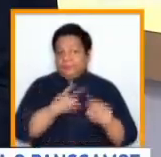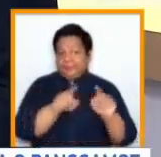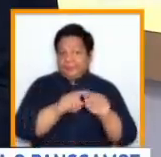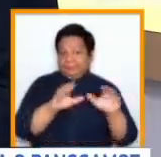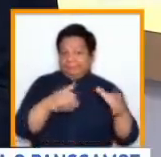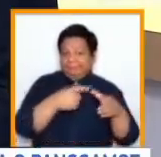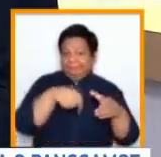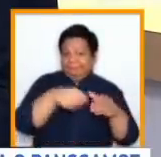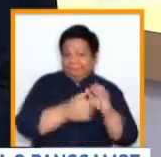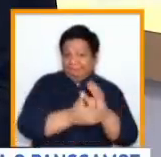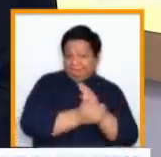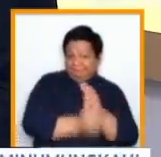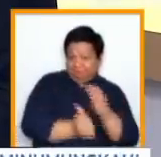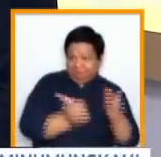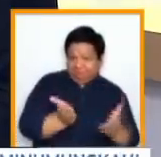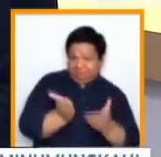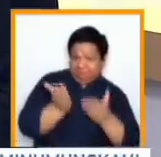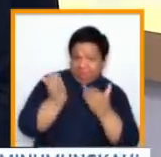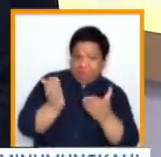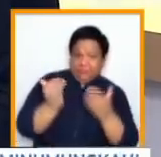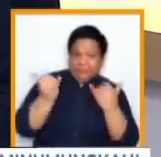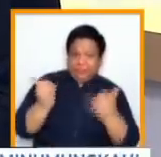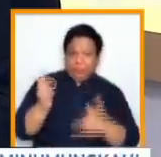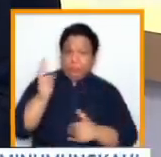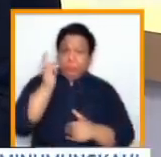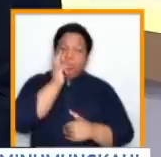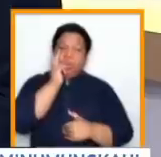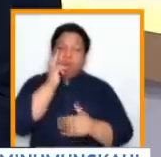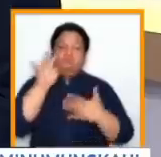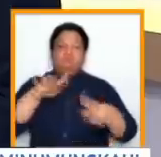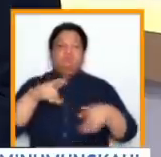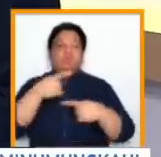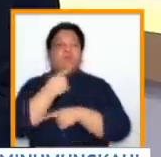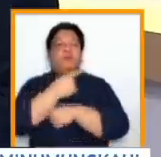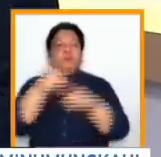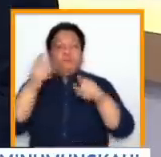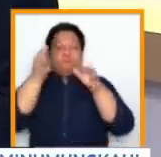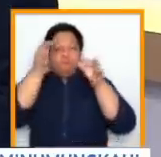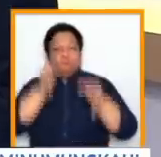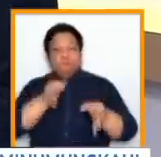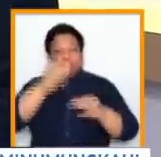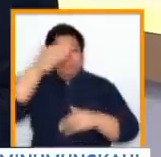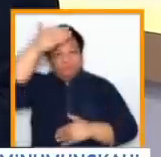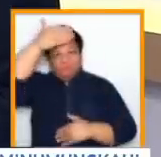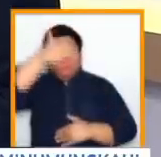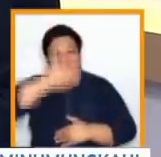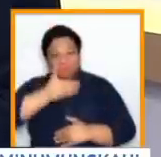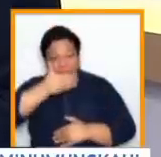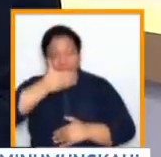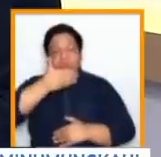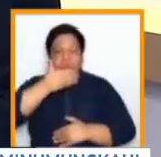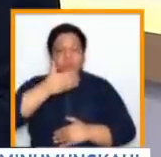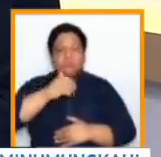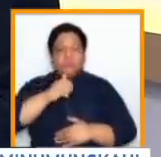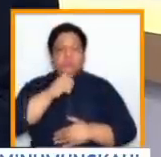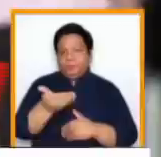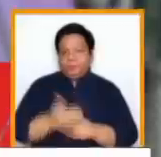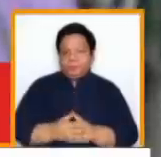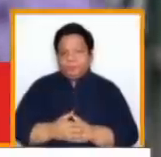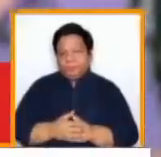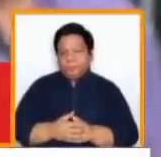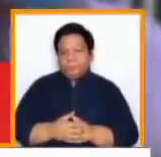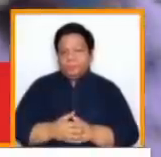Pangulong Duterte na hindi na required ang face shield sa mga lugar na hindi sarado, siksikan at walang close contact. Narito ang aking unang